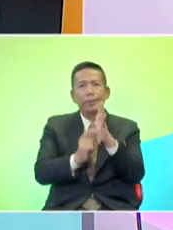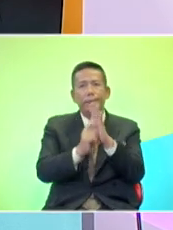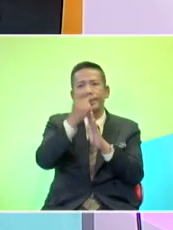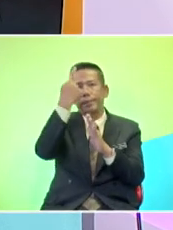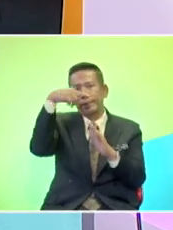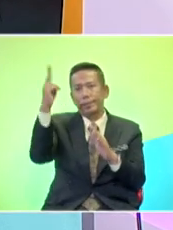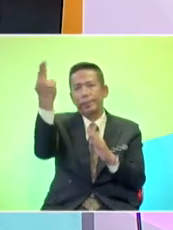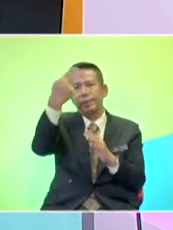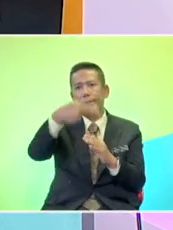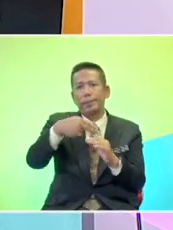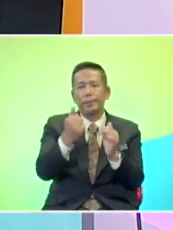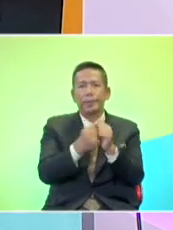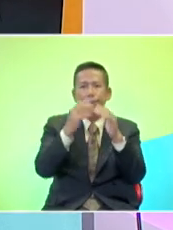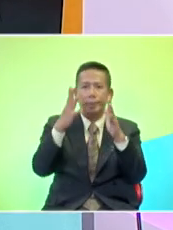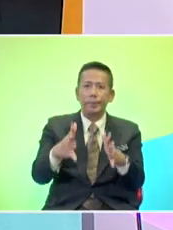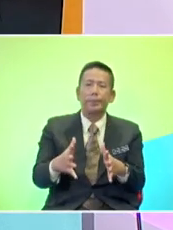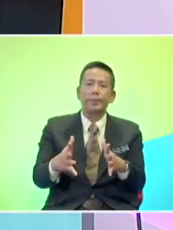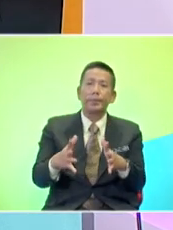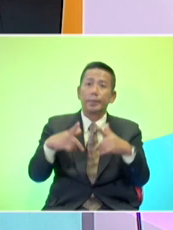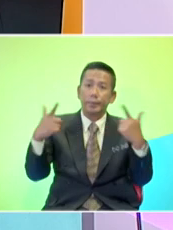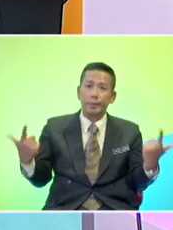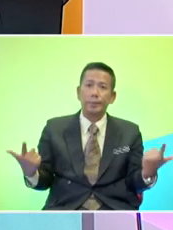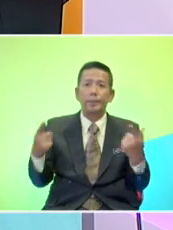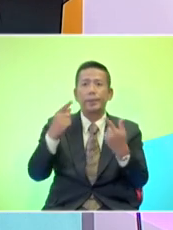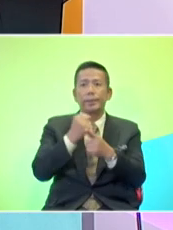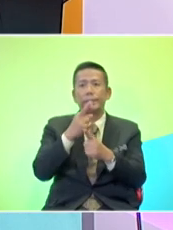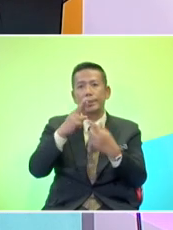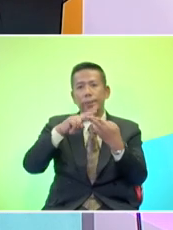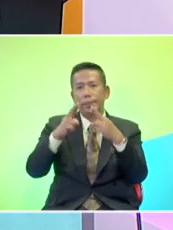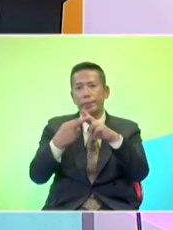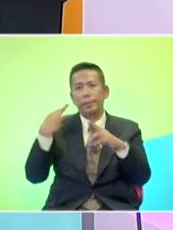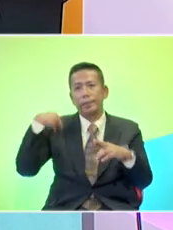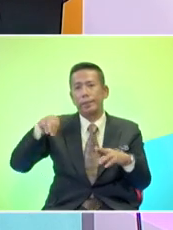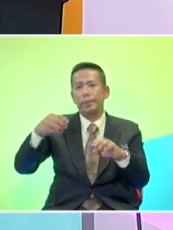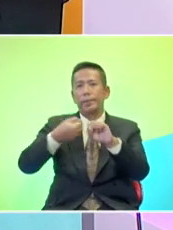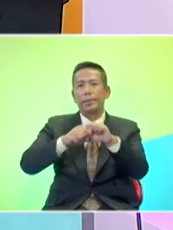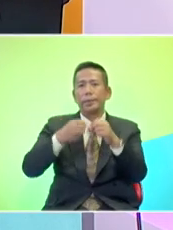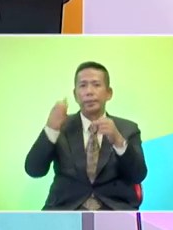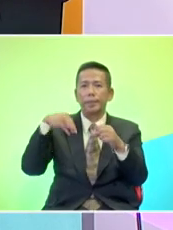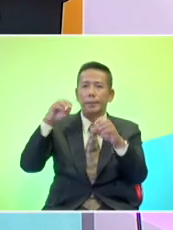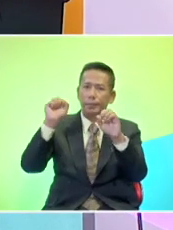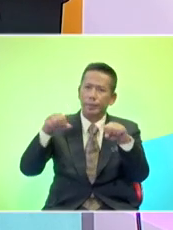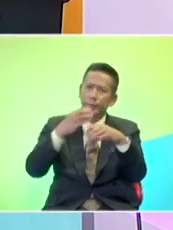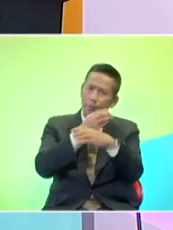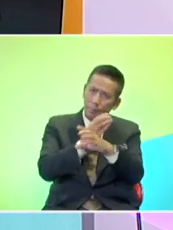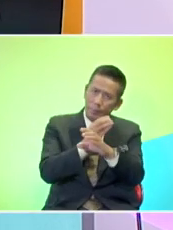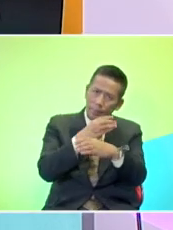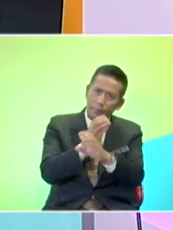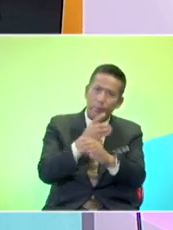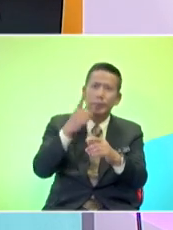berhadapan dengan orang ramai ataupun mereka supaya mereka boleh mencipta sesuatu eee